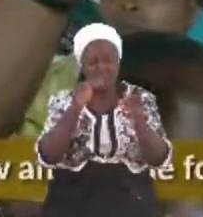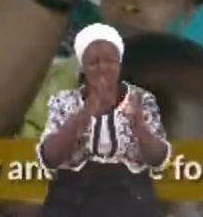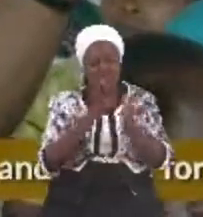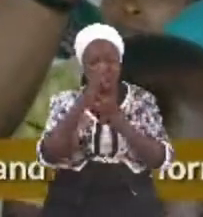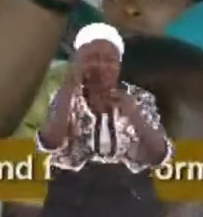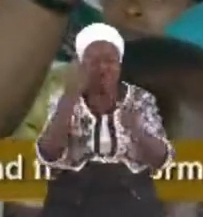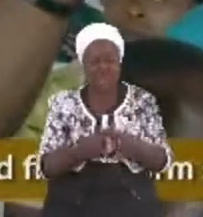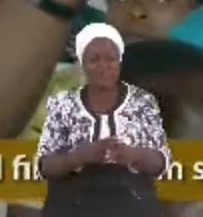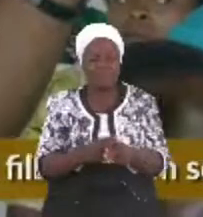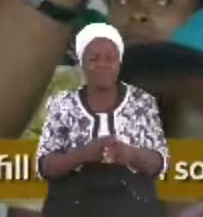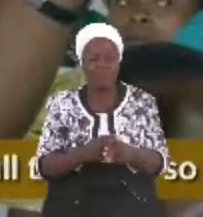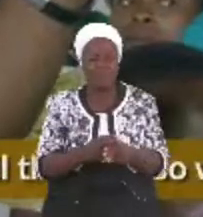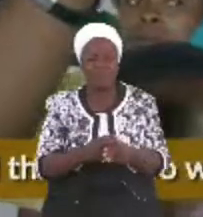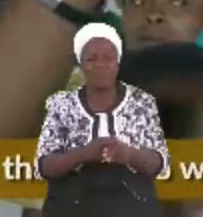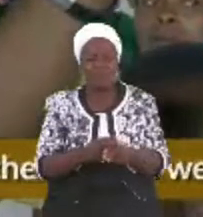de Jésus.